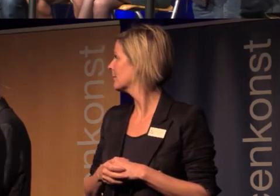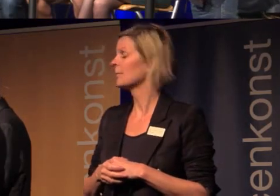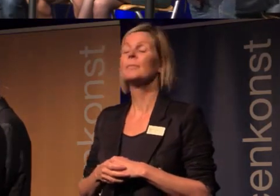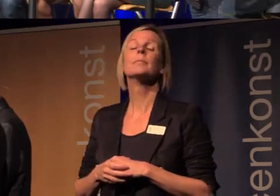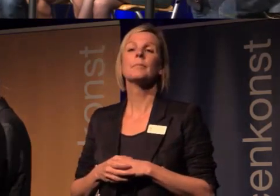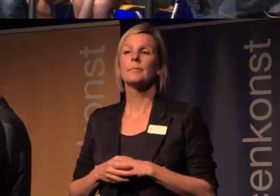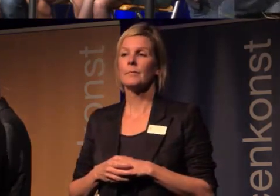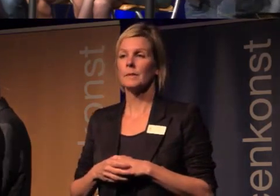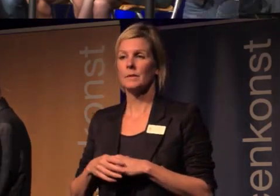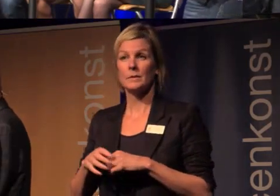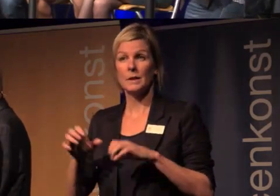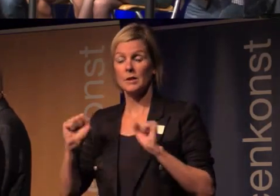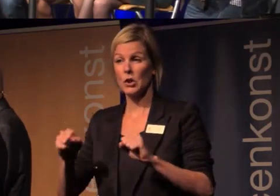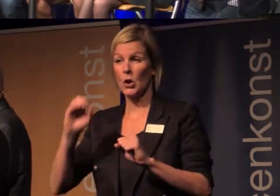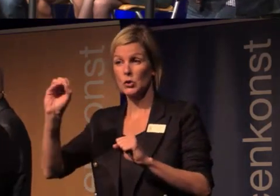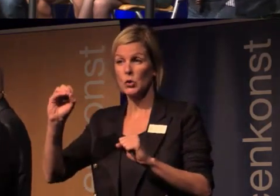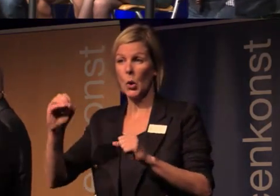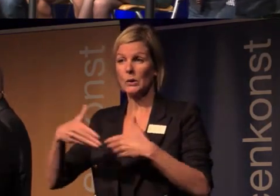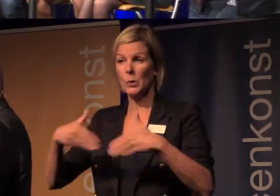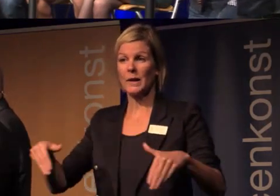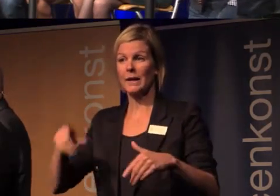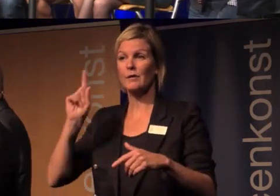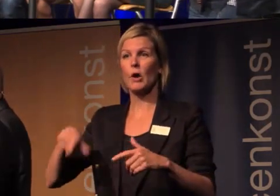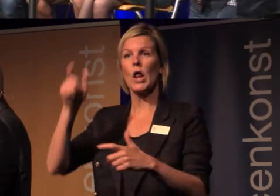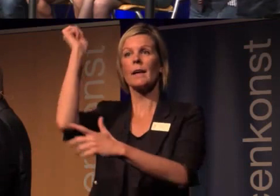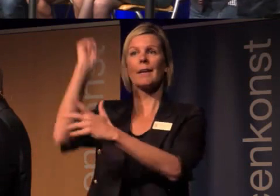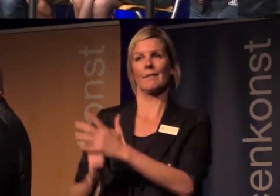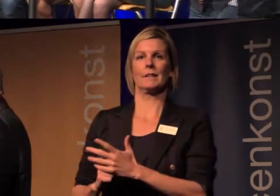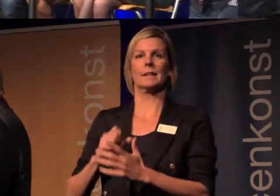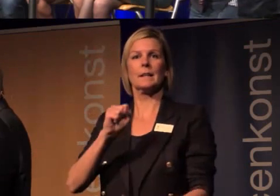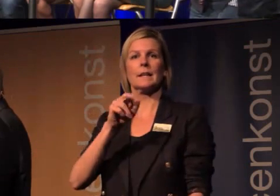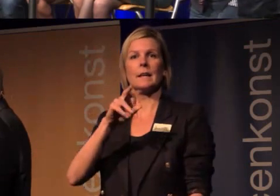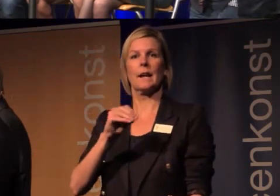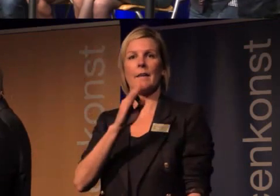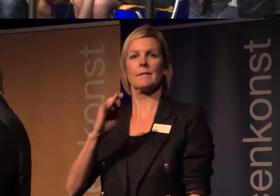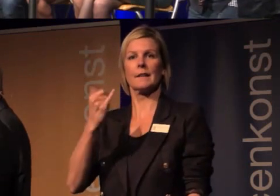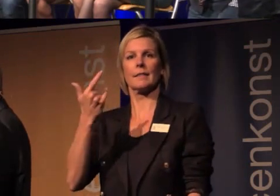Okej. Ska det vara nolltolerans mot graffiti?